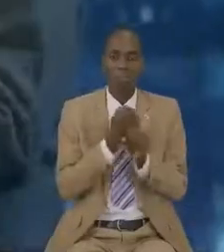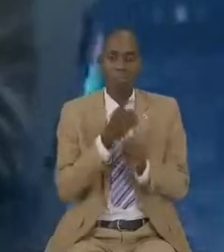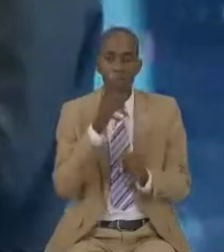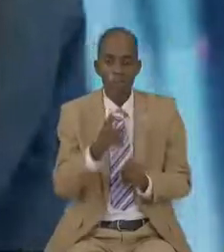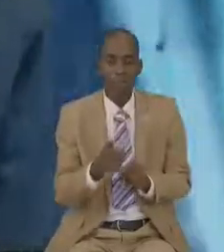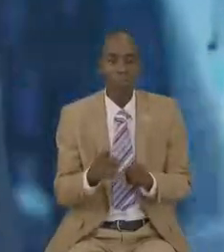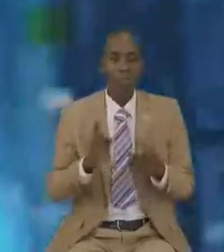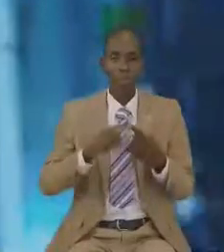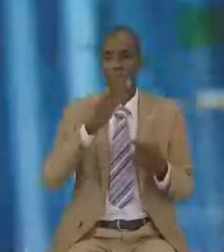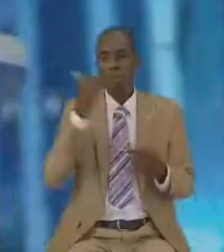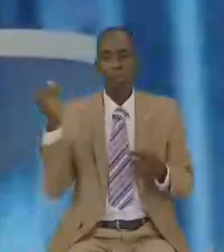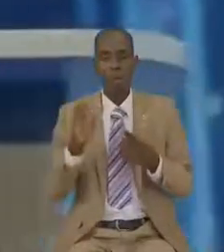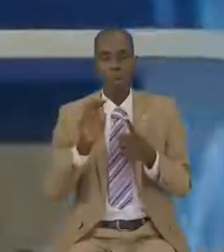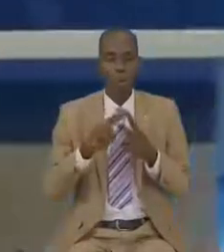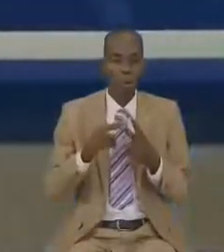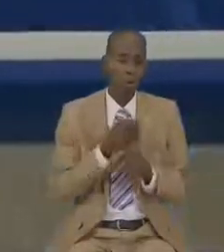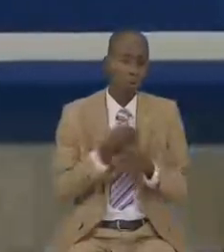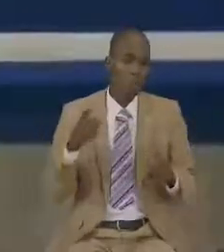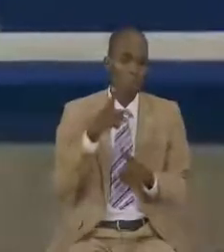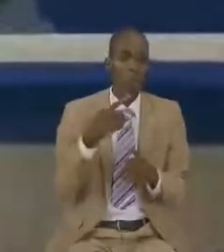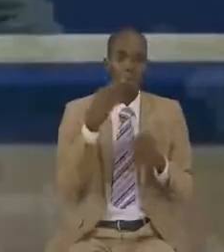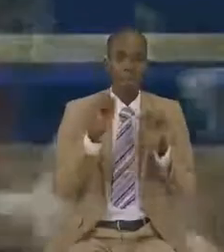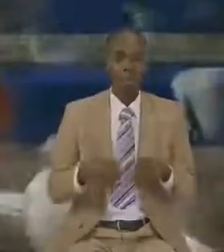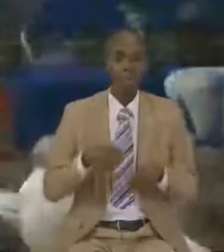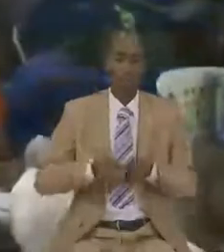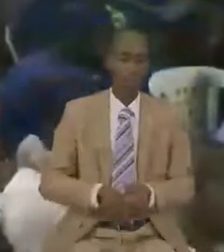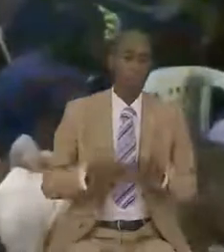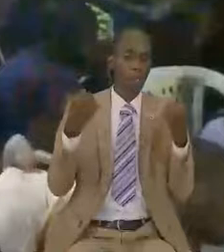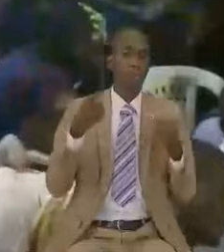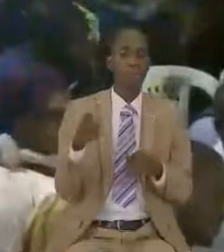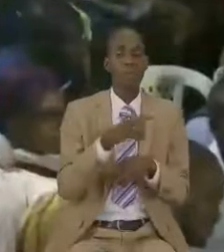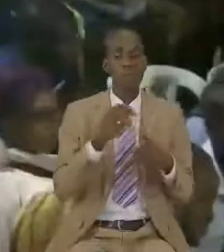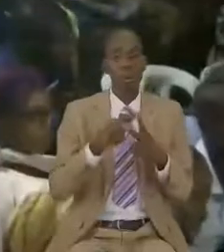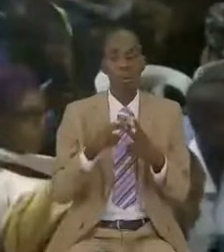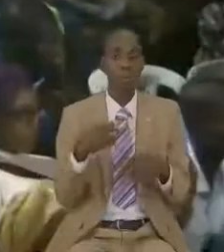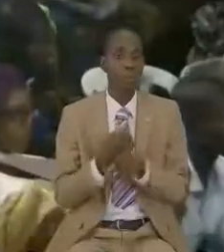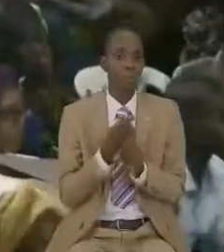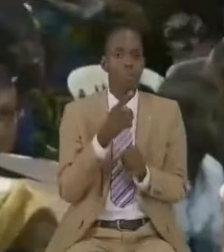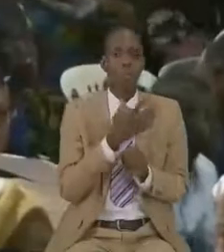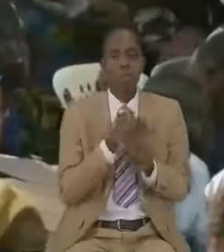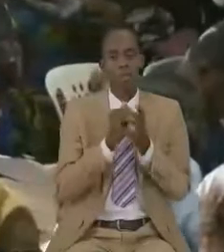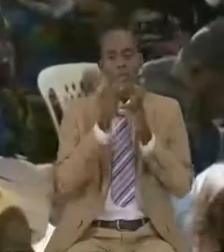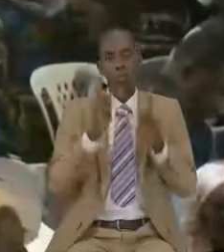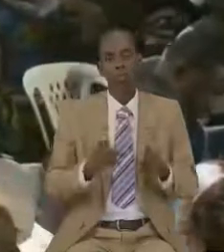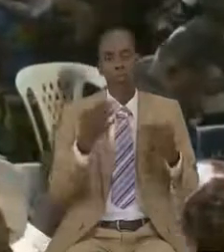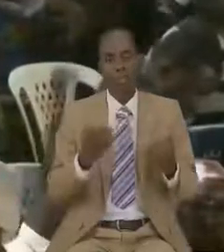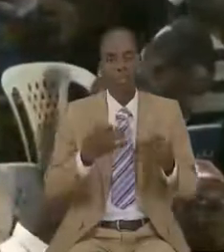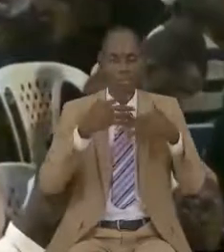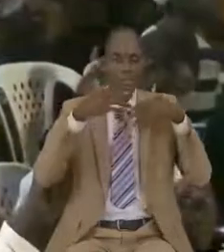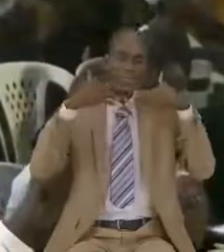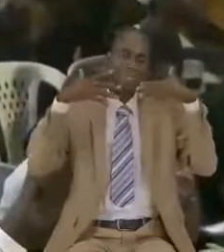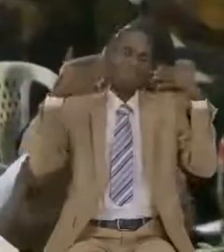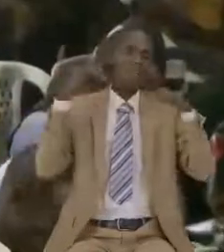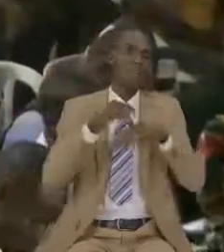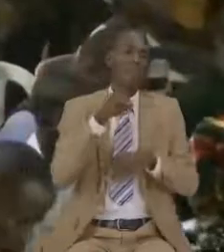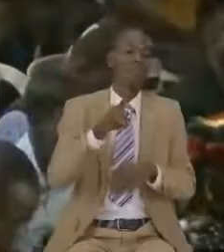t'aider, qui peut te briser ou te faire, et il te sourit et dit, toute la